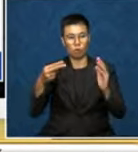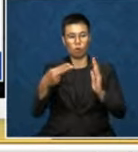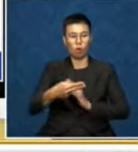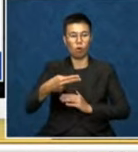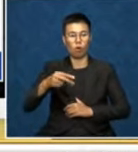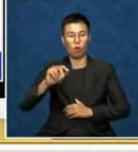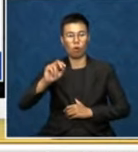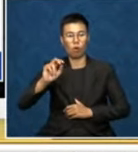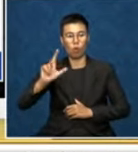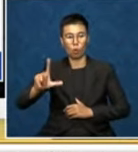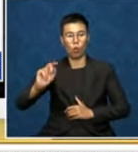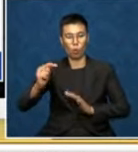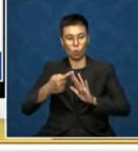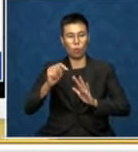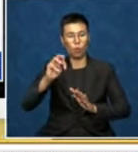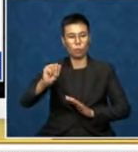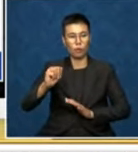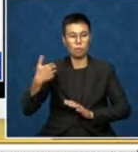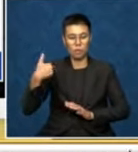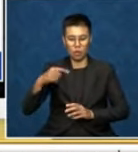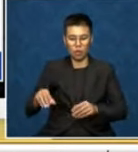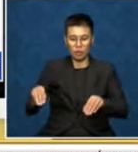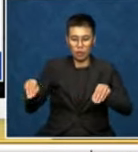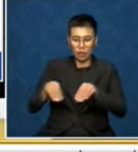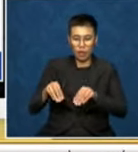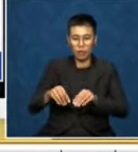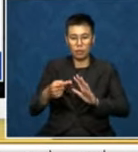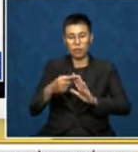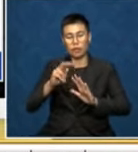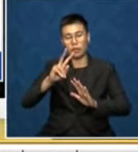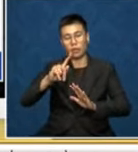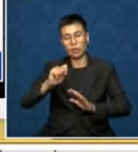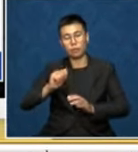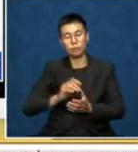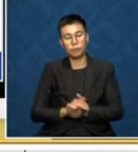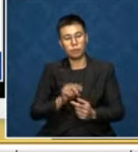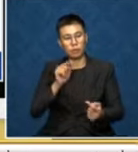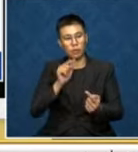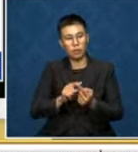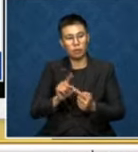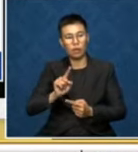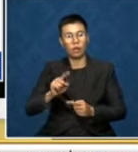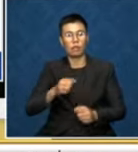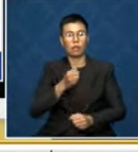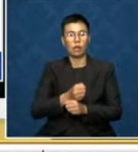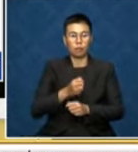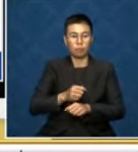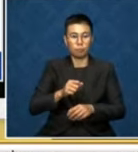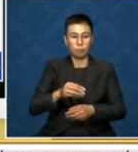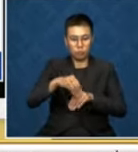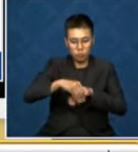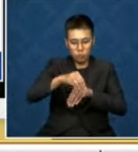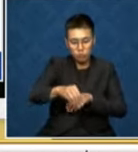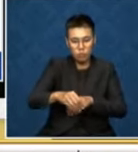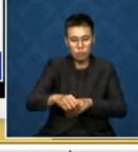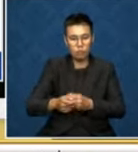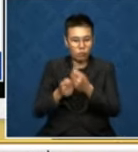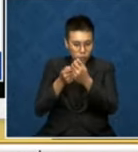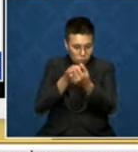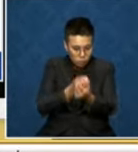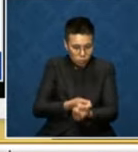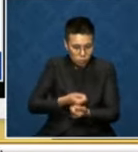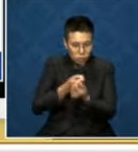กจะอยู่ในเขตอำเภอวชิรบารมีจังหวัดพิจิตรเมื่อถึงฤดูทำการเกษตรไม่มีน้ำทำการเกษตร